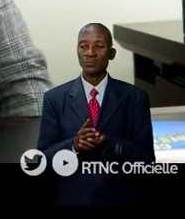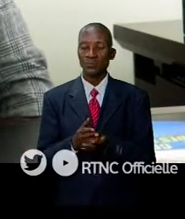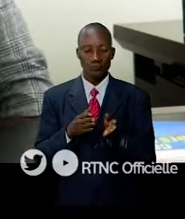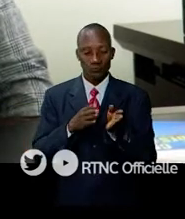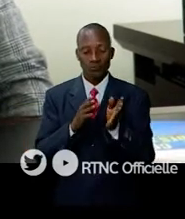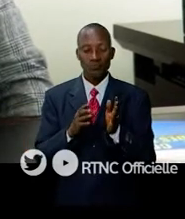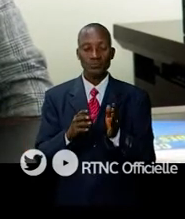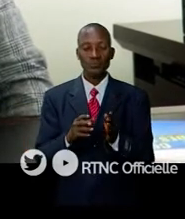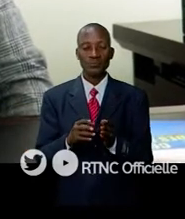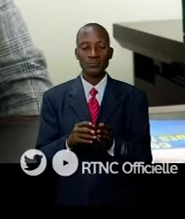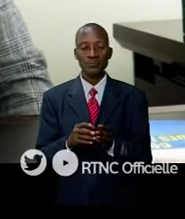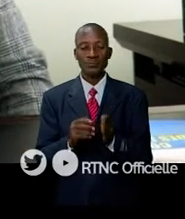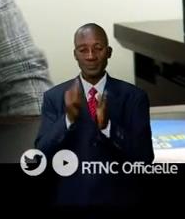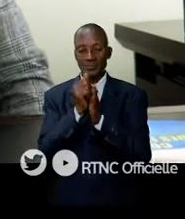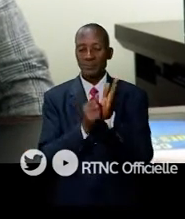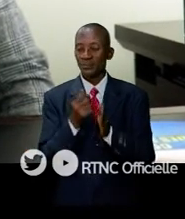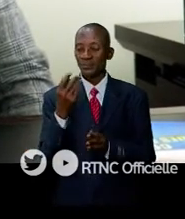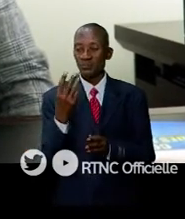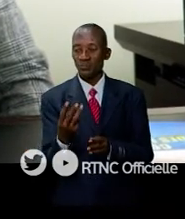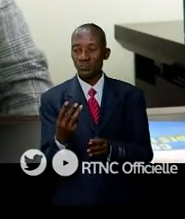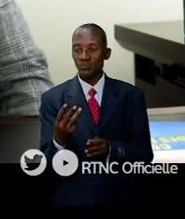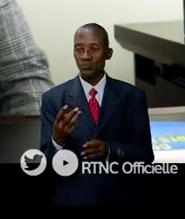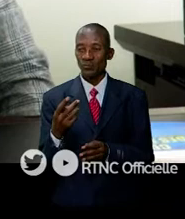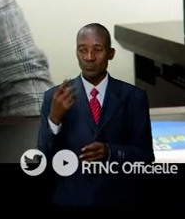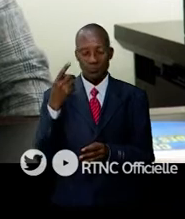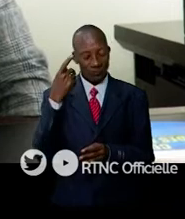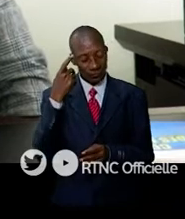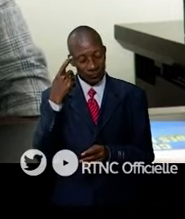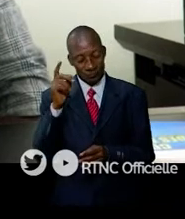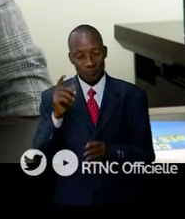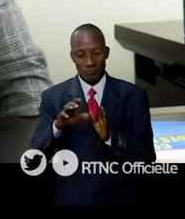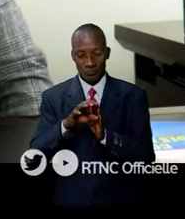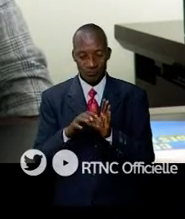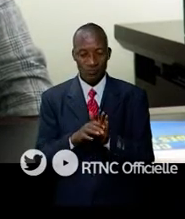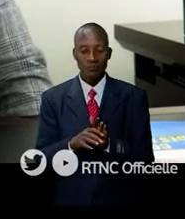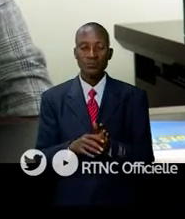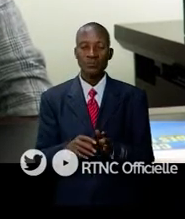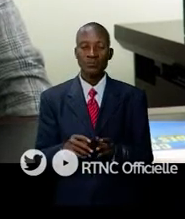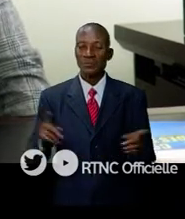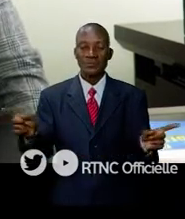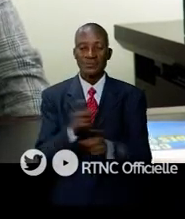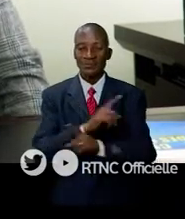article 3 de cette loi de finances de l'exercice 2020, qui interdit les compensations.